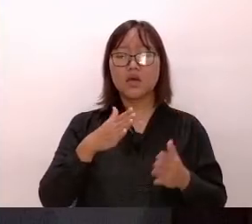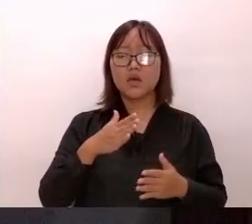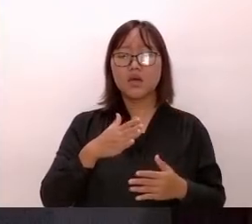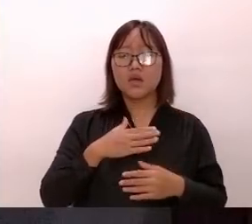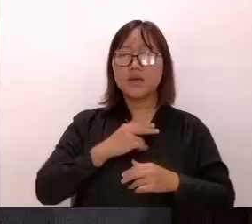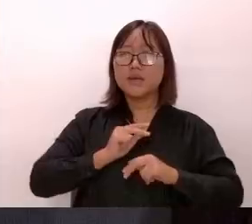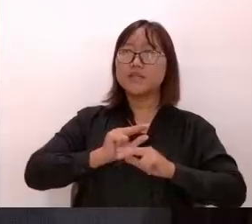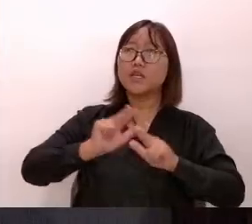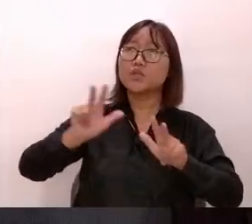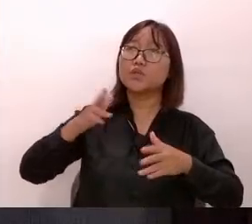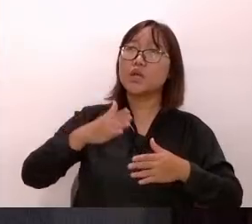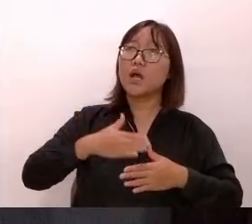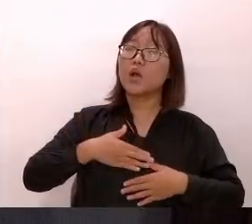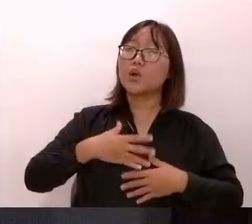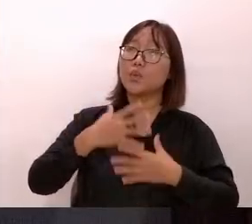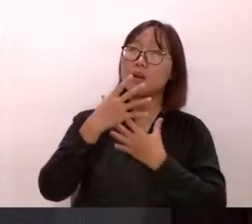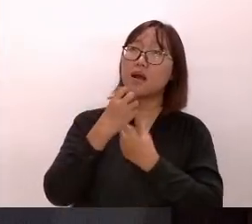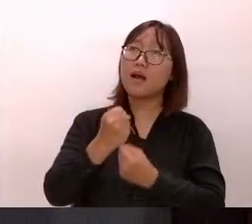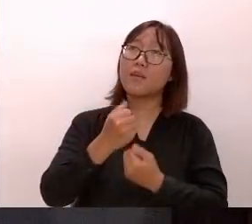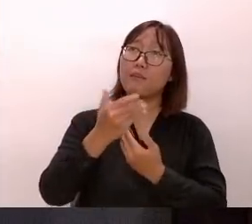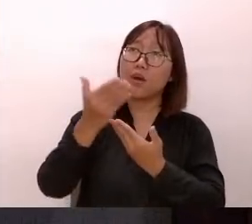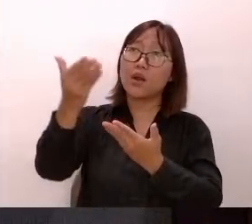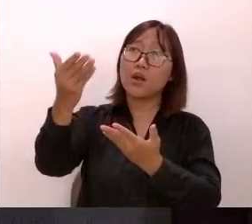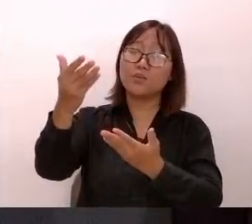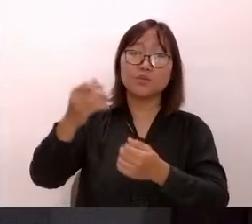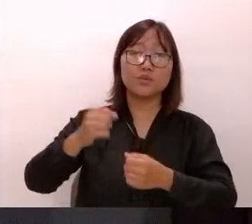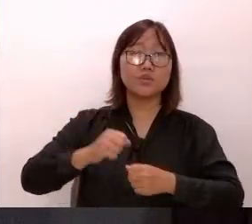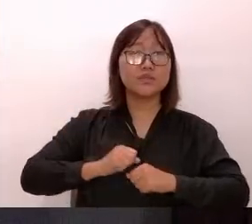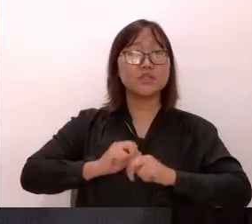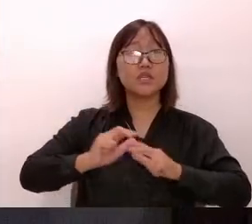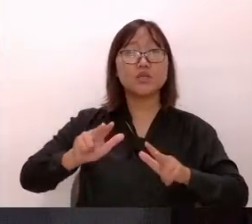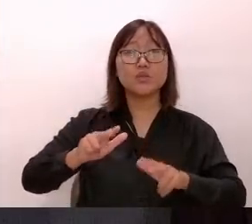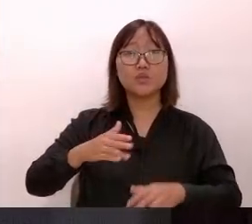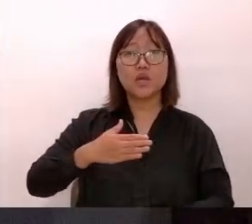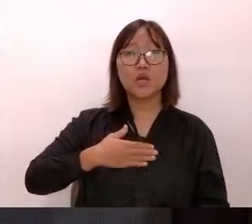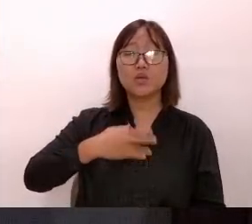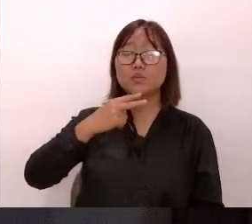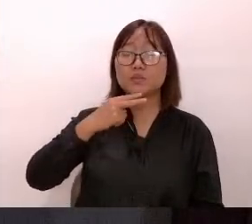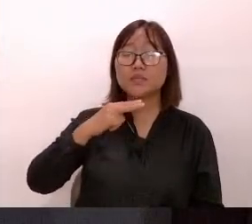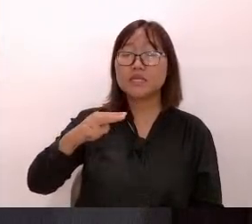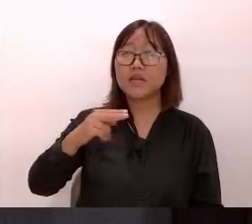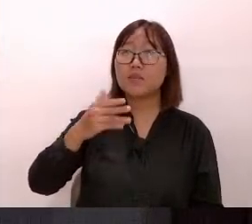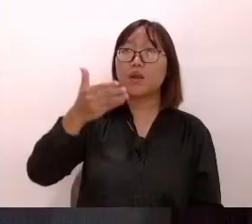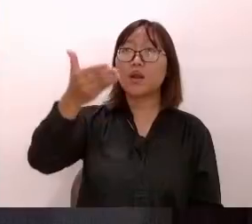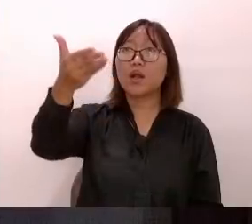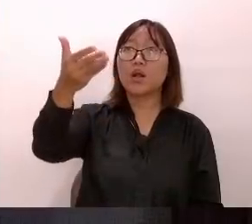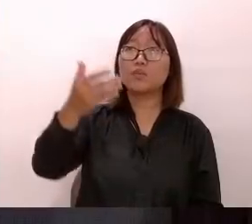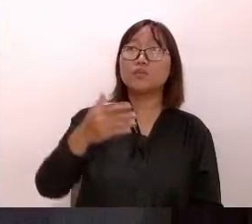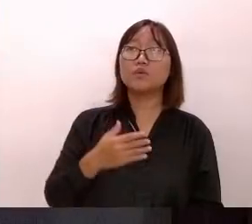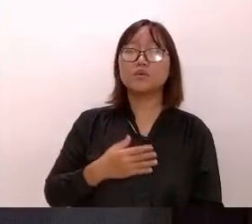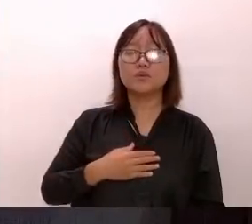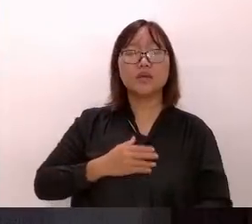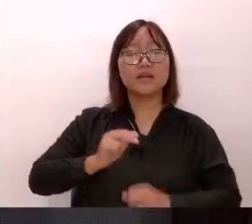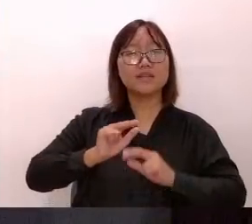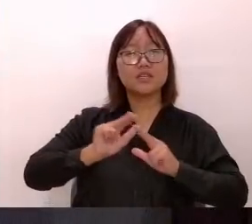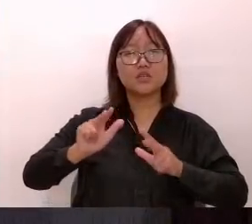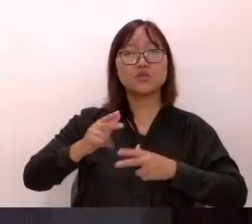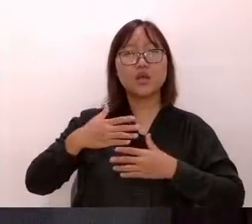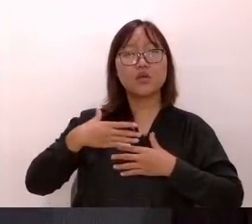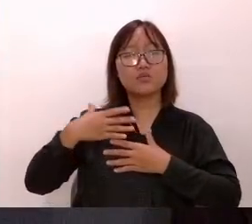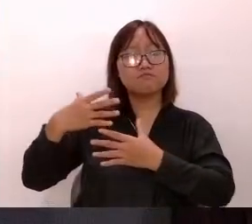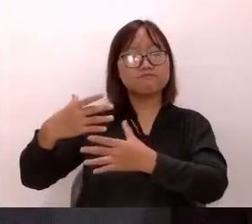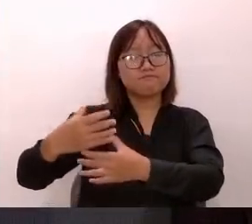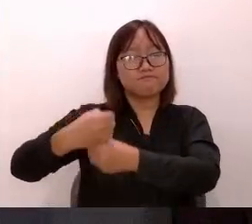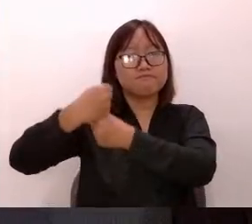atau Yesus aku percaya padamu Yesus aku mengandalkanmu saudara-saudari yang